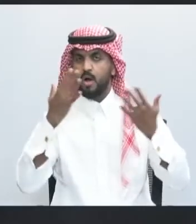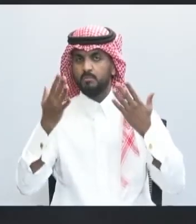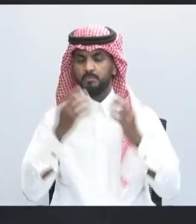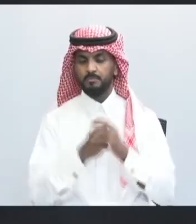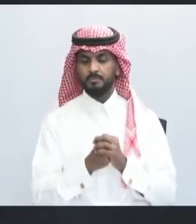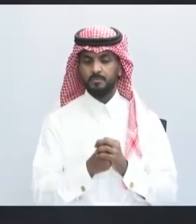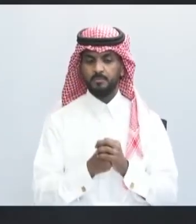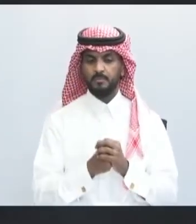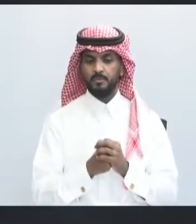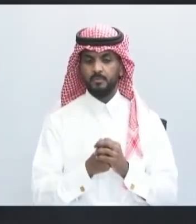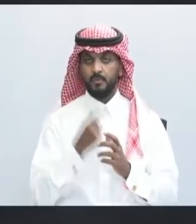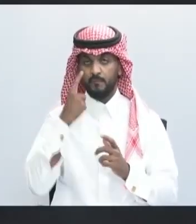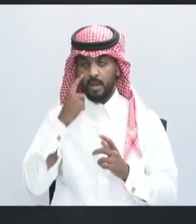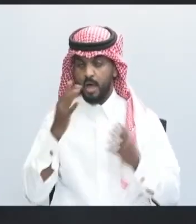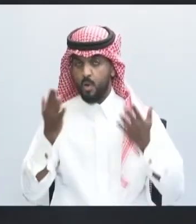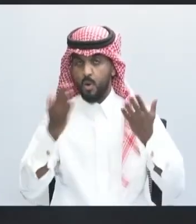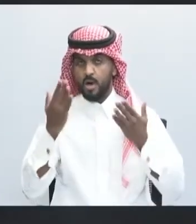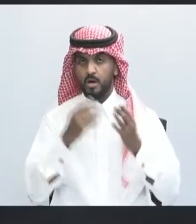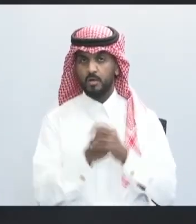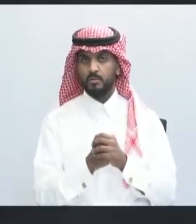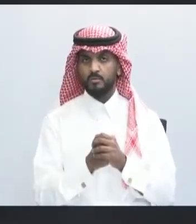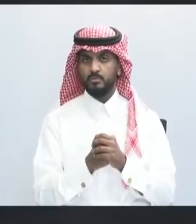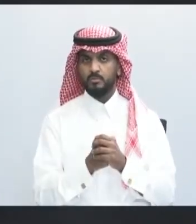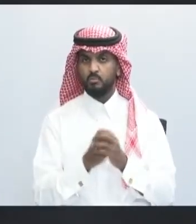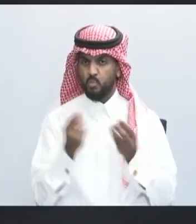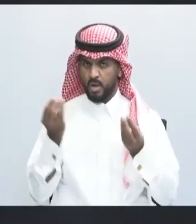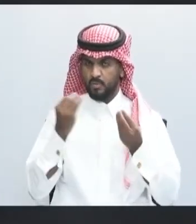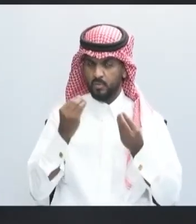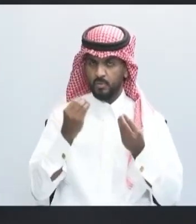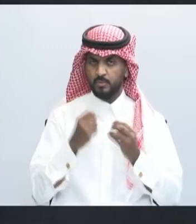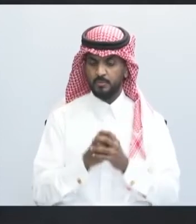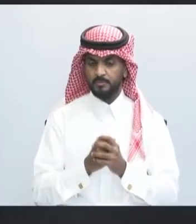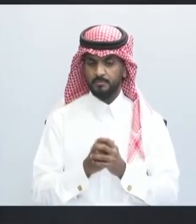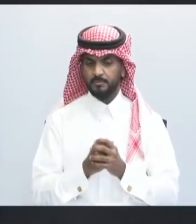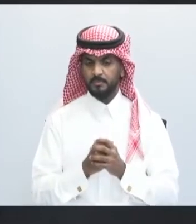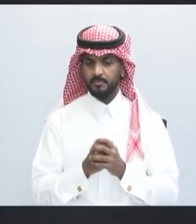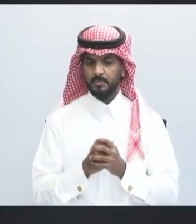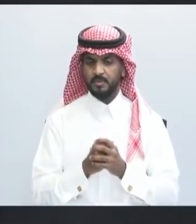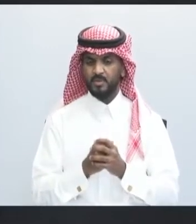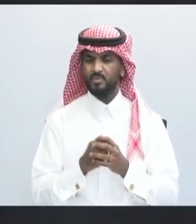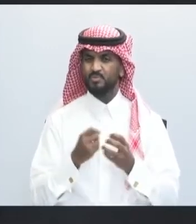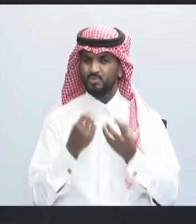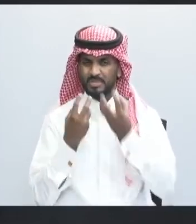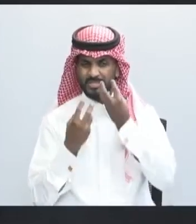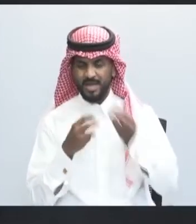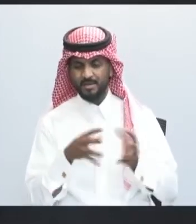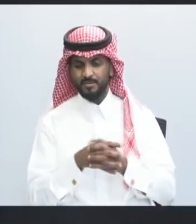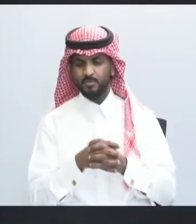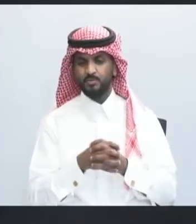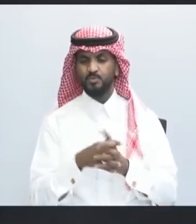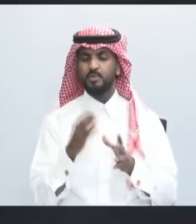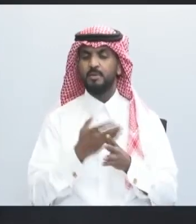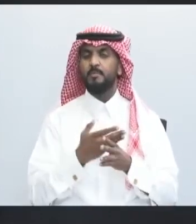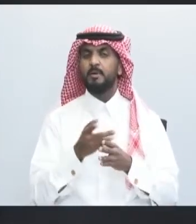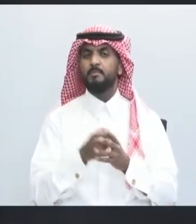توجد في الهواء الطلق لذلك ما هي معرضه لي الاوساخ وتسبب لنا